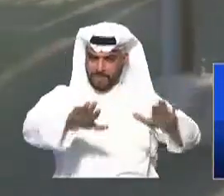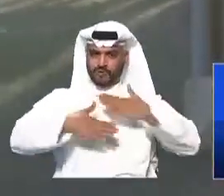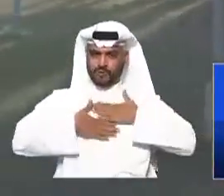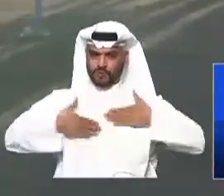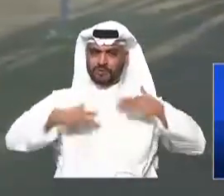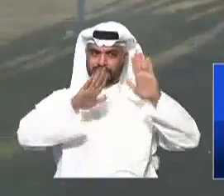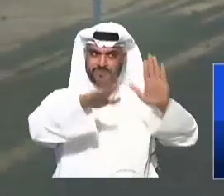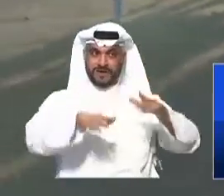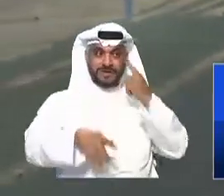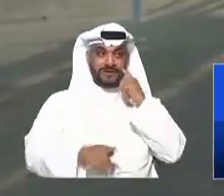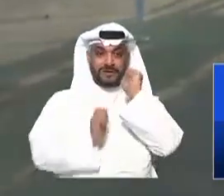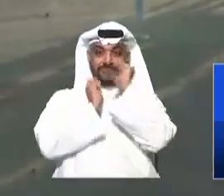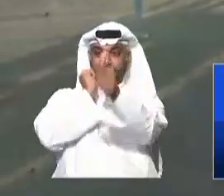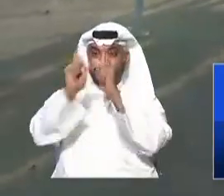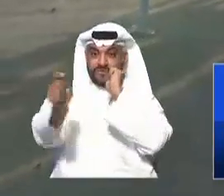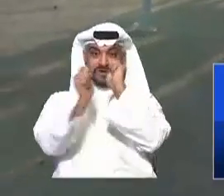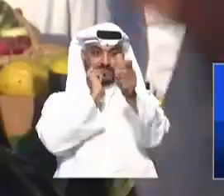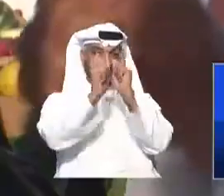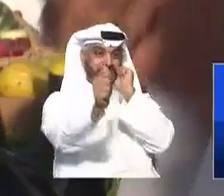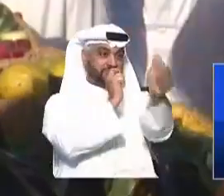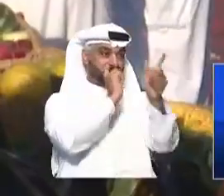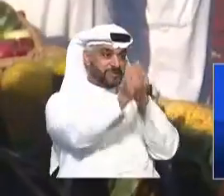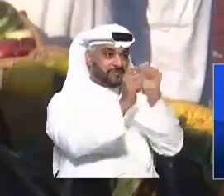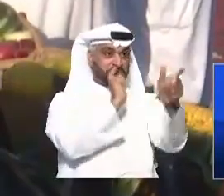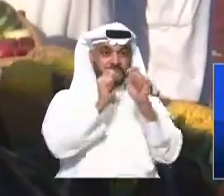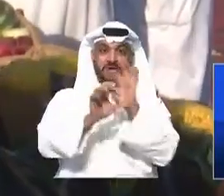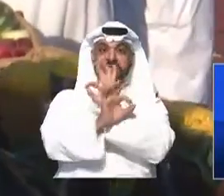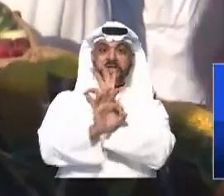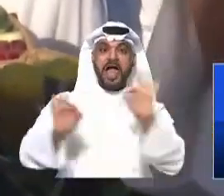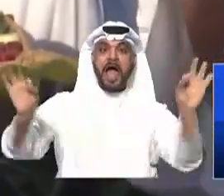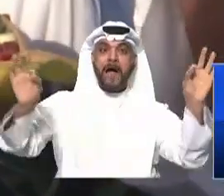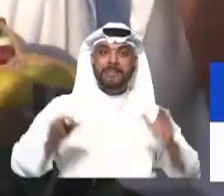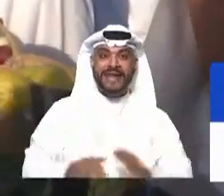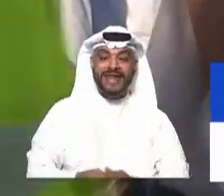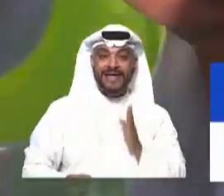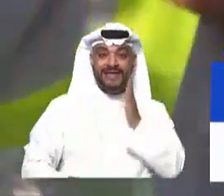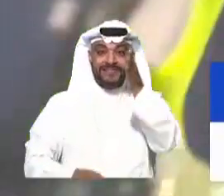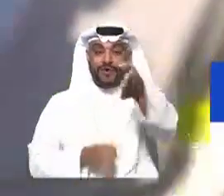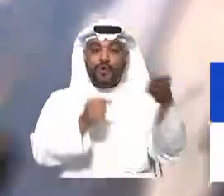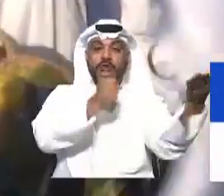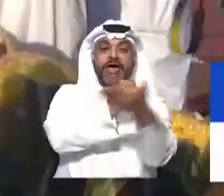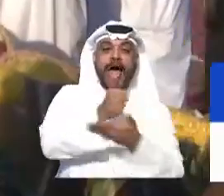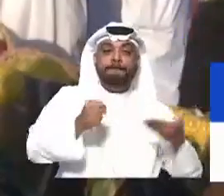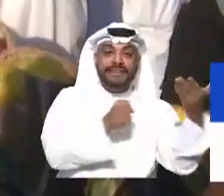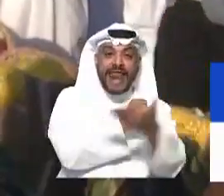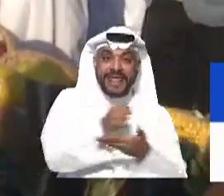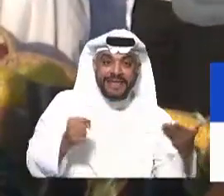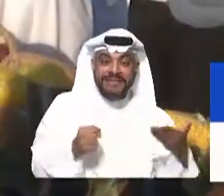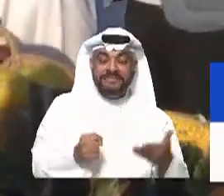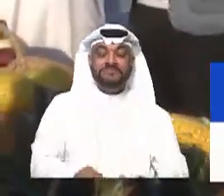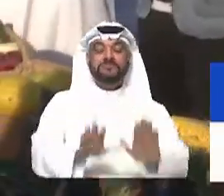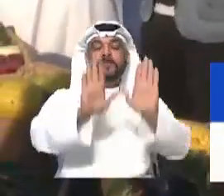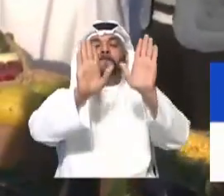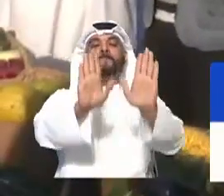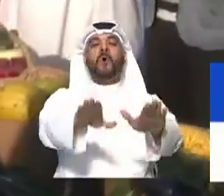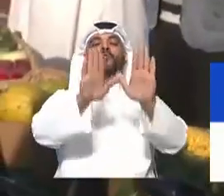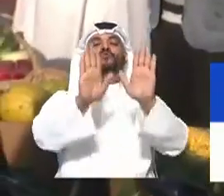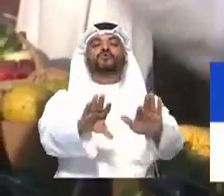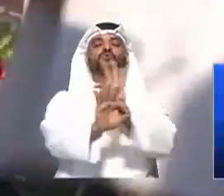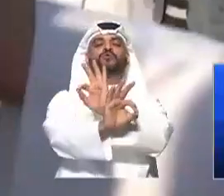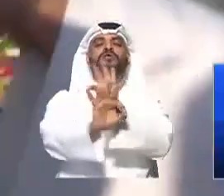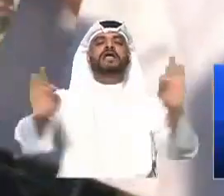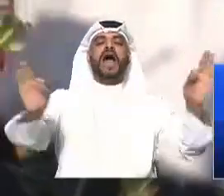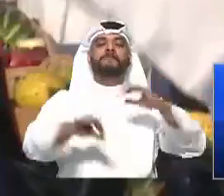هذا وفر على المتسوق، وفر على زائر العبدلي، ووفر على أي كان جاي يبي يسعي